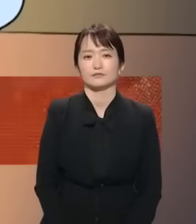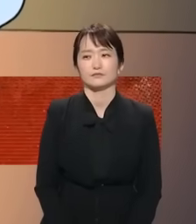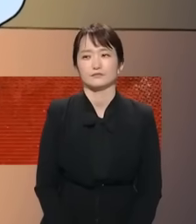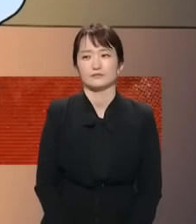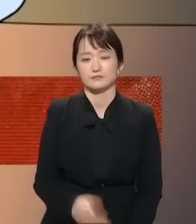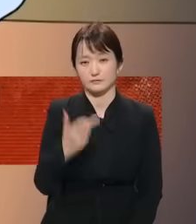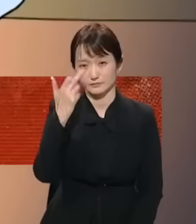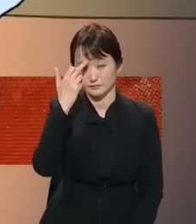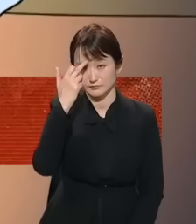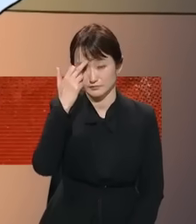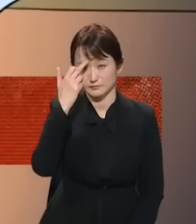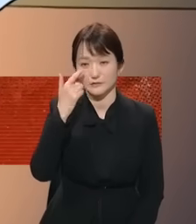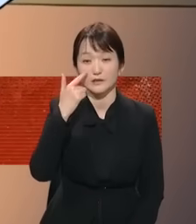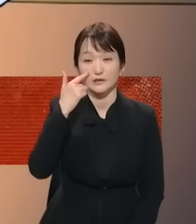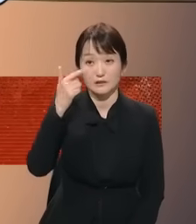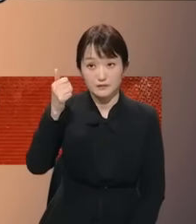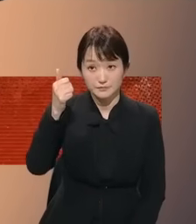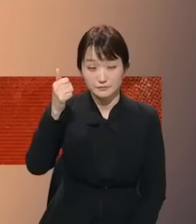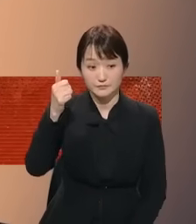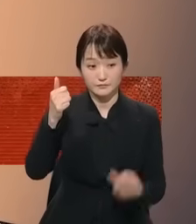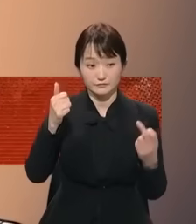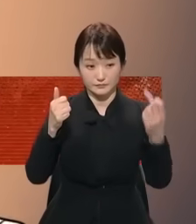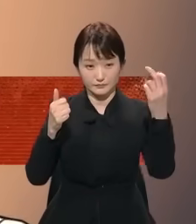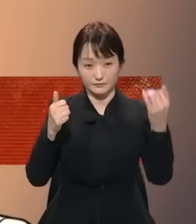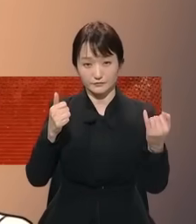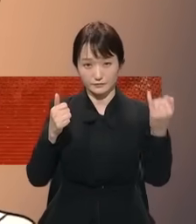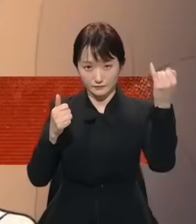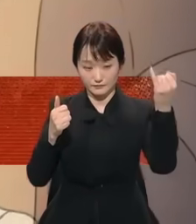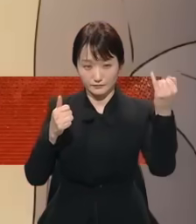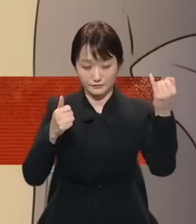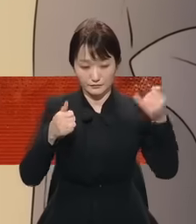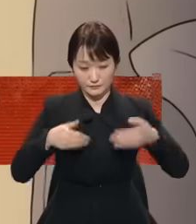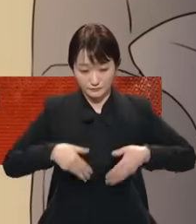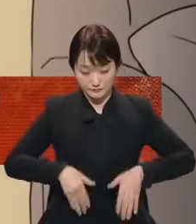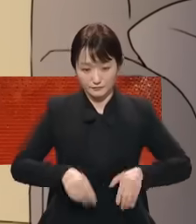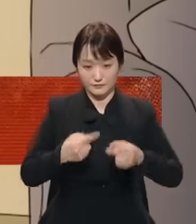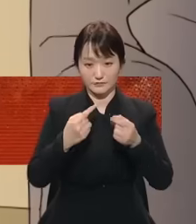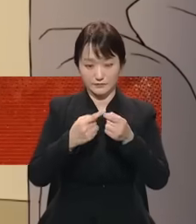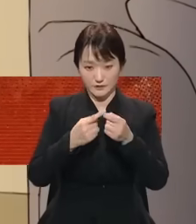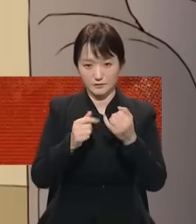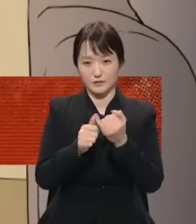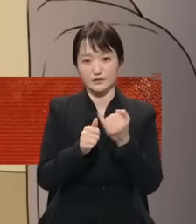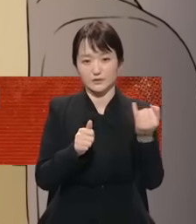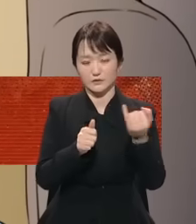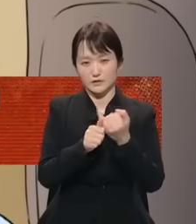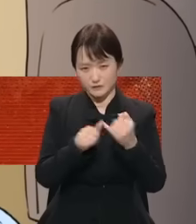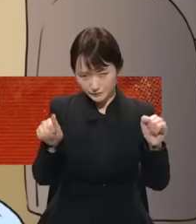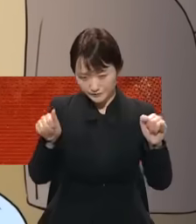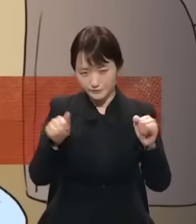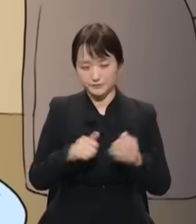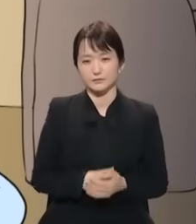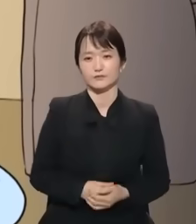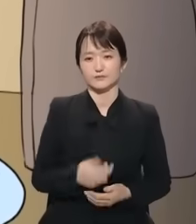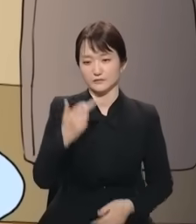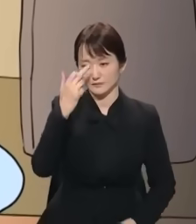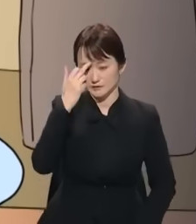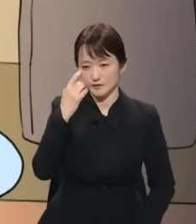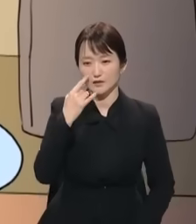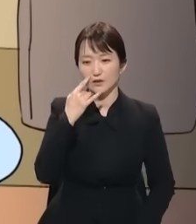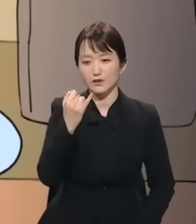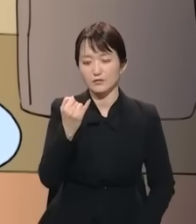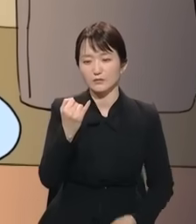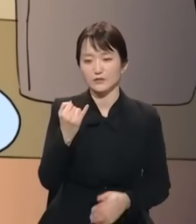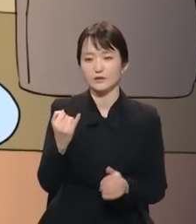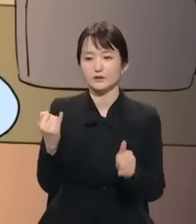최 씨의 아버지가 형 누나를 낳은 첫 번째 부인과 이혼을 하고 이 최 씨의 어머니와 결혼해서 최 씨를